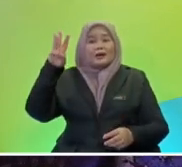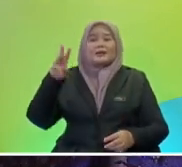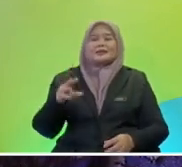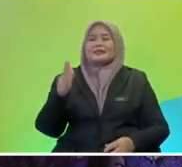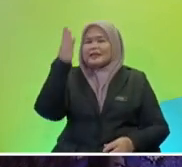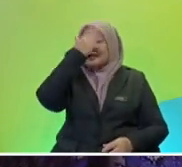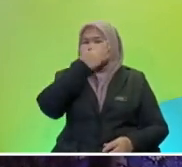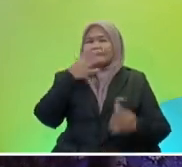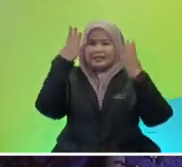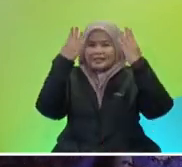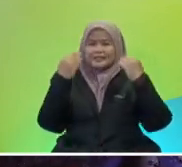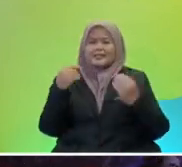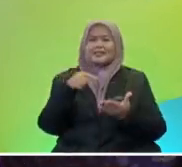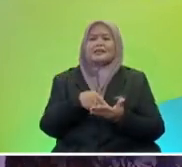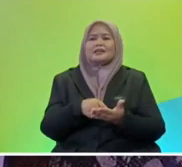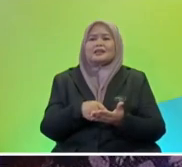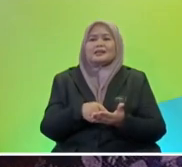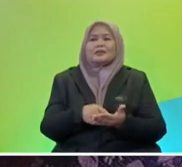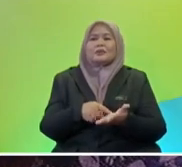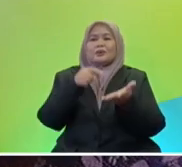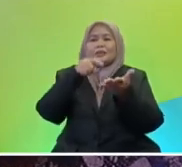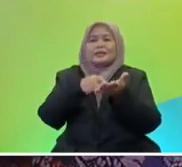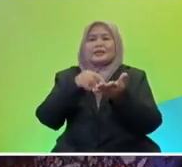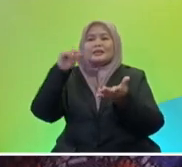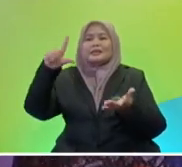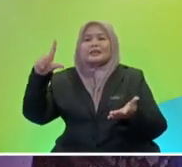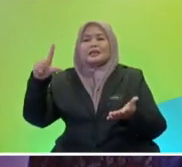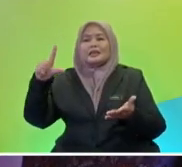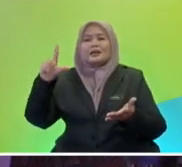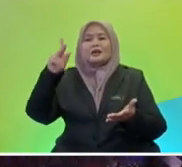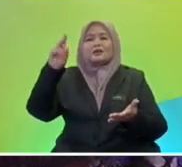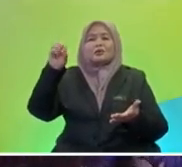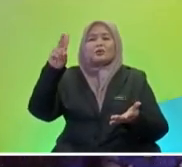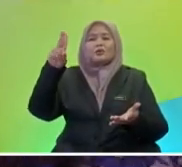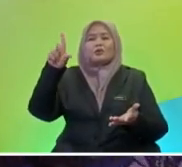hiasan apa ini ialah kolom